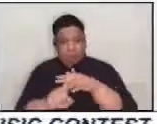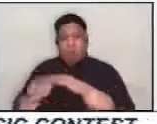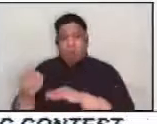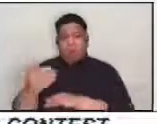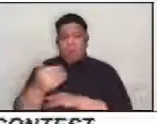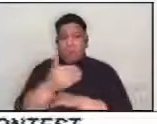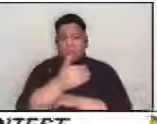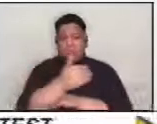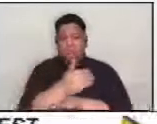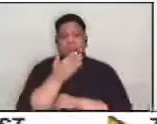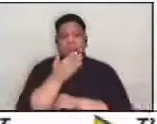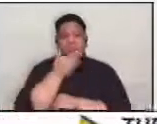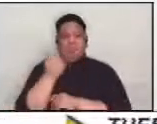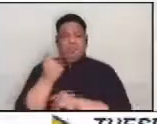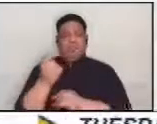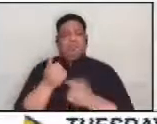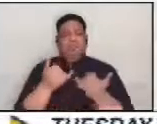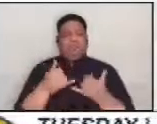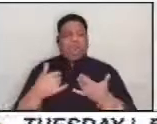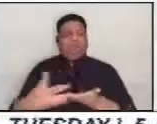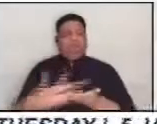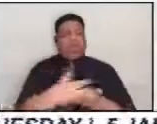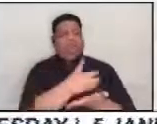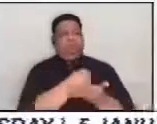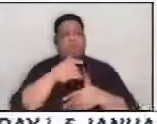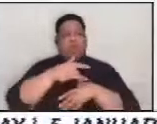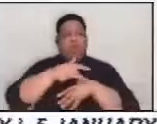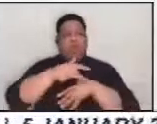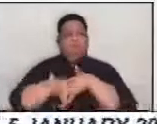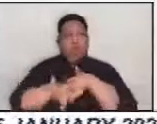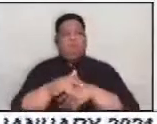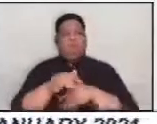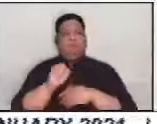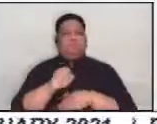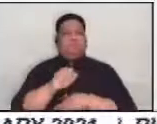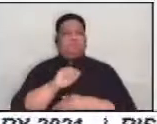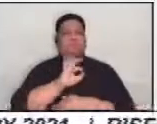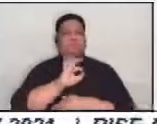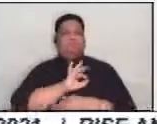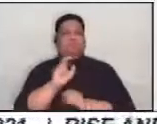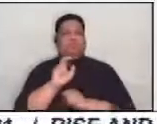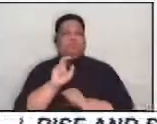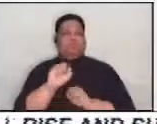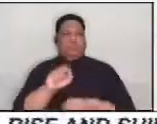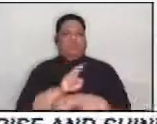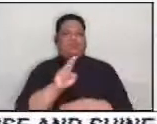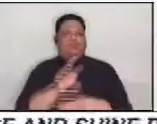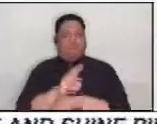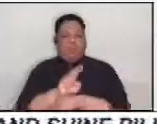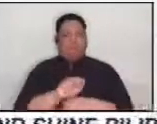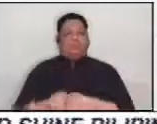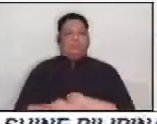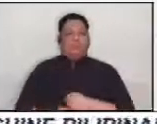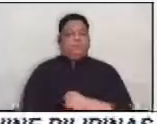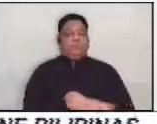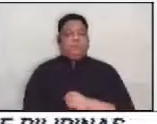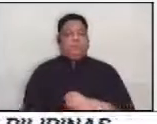448,279 ang bilang po ng mga nakarecover matapos gumaling ang 26 na pasyente. 6 naman ang nasawi kaya nasa